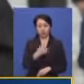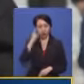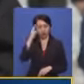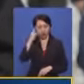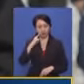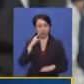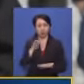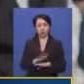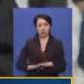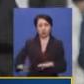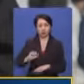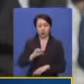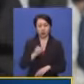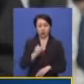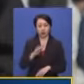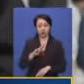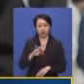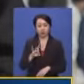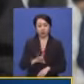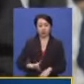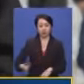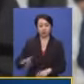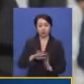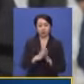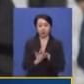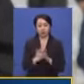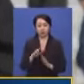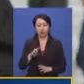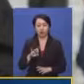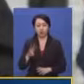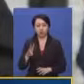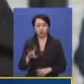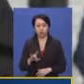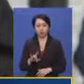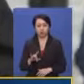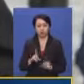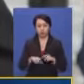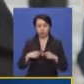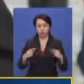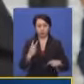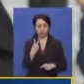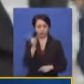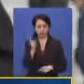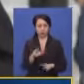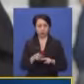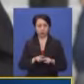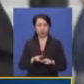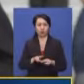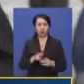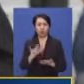Казахстана, Айыртаусского района, то есть села Даукары. А остальные два человека, которые были